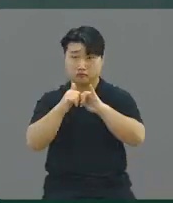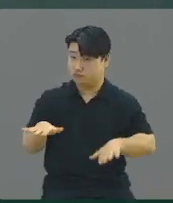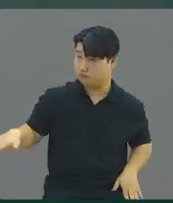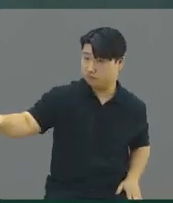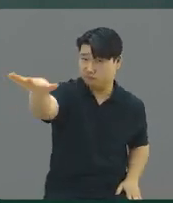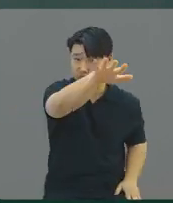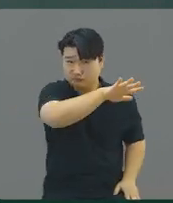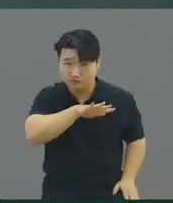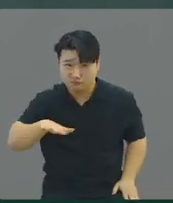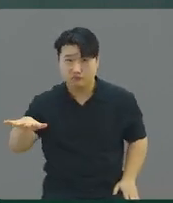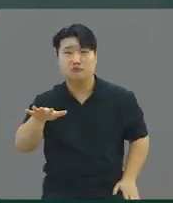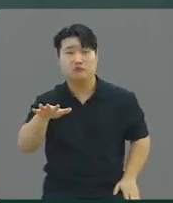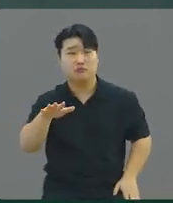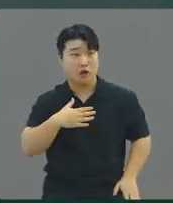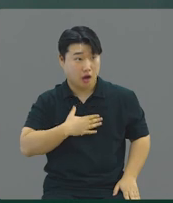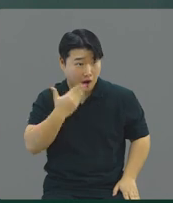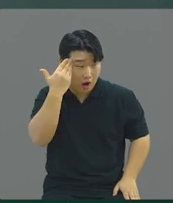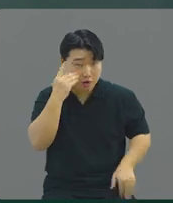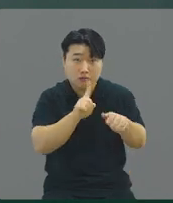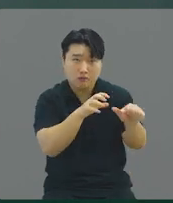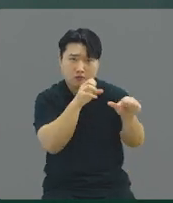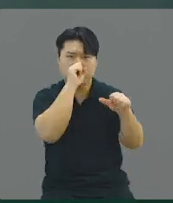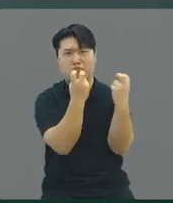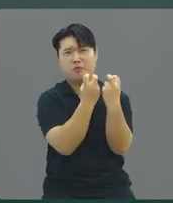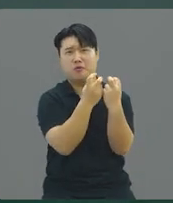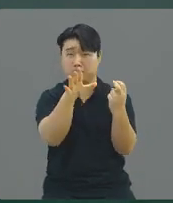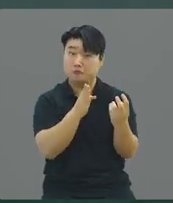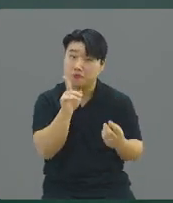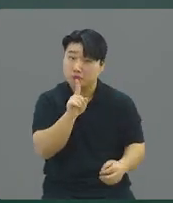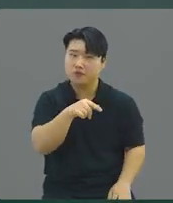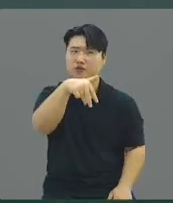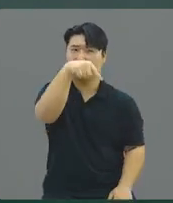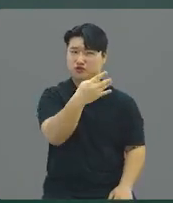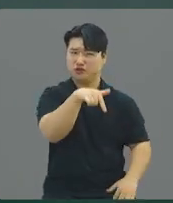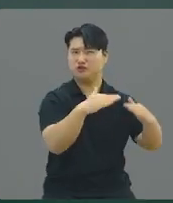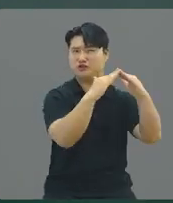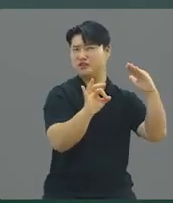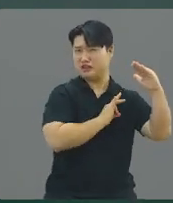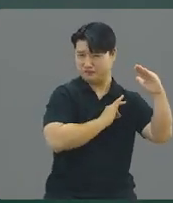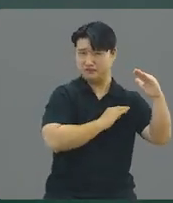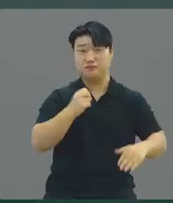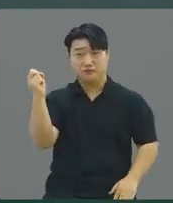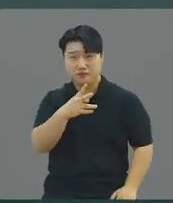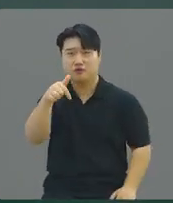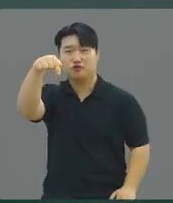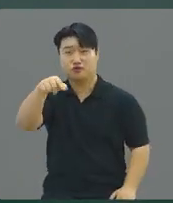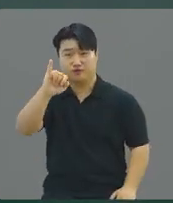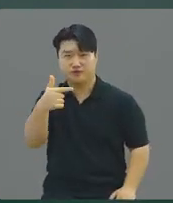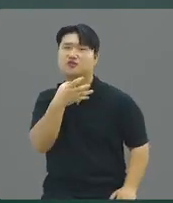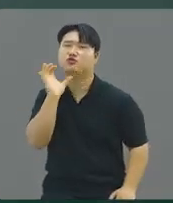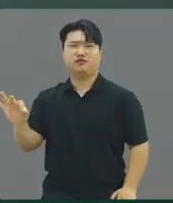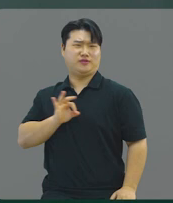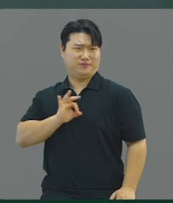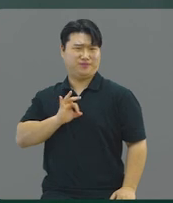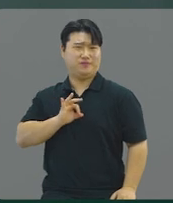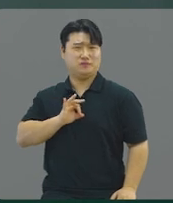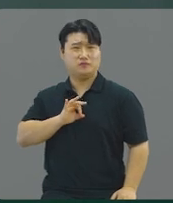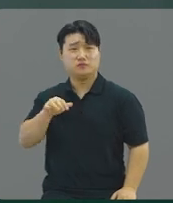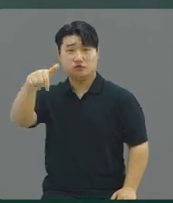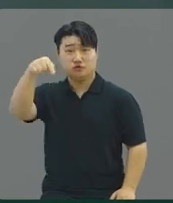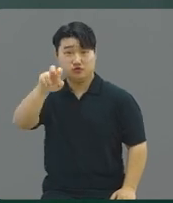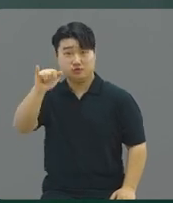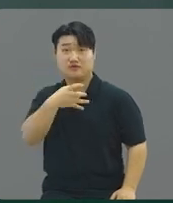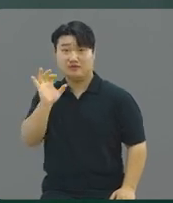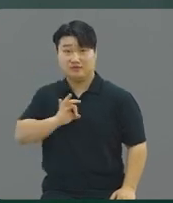물론 대한민국 국민 누구나 알면 좋은 내용이기는 합니다. 그건 바로 주택연금과 국민연금입니다.